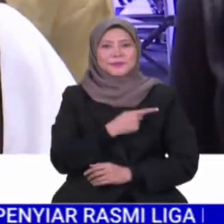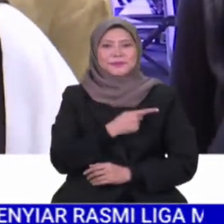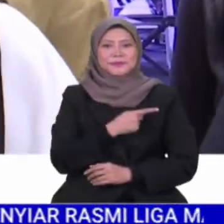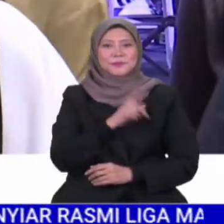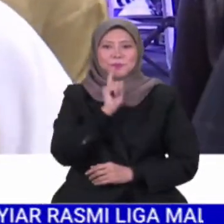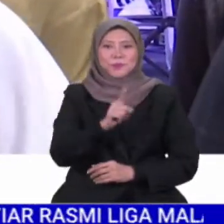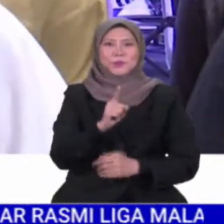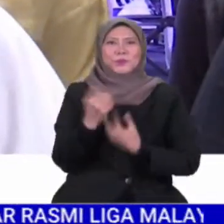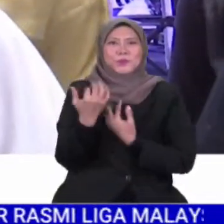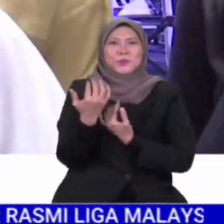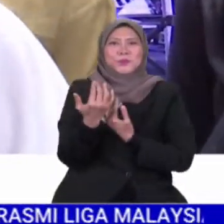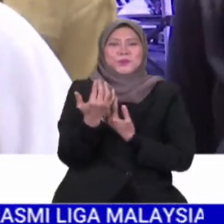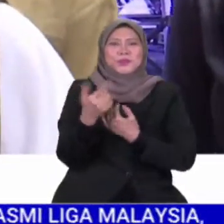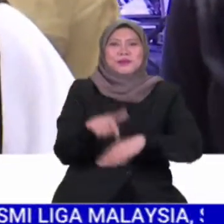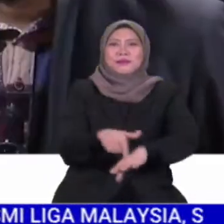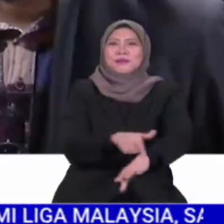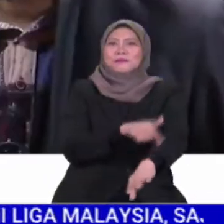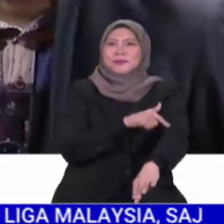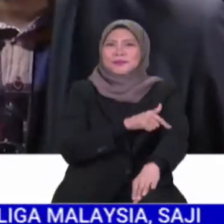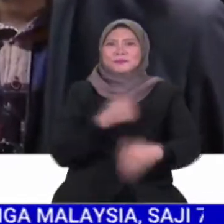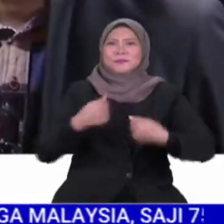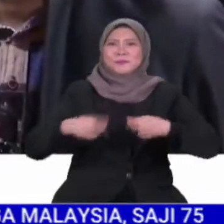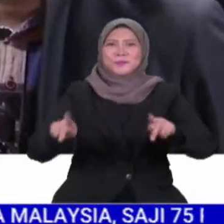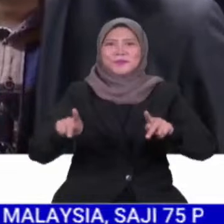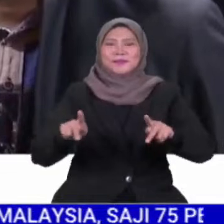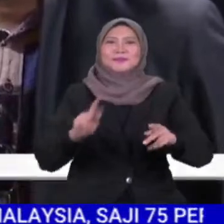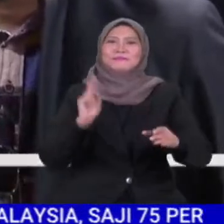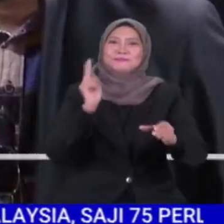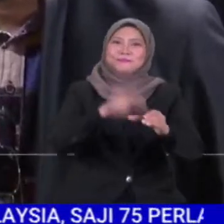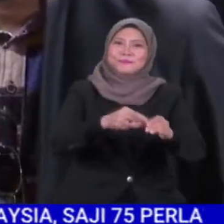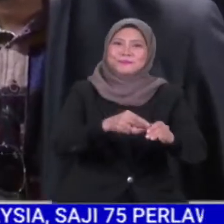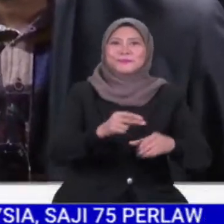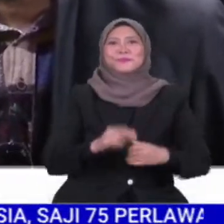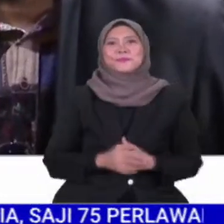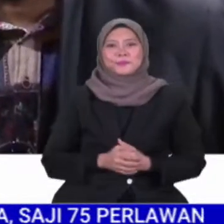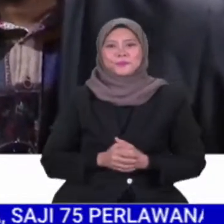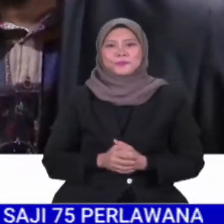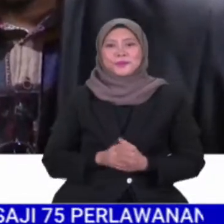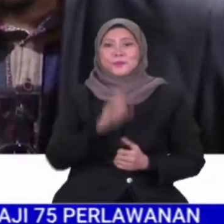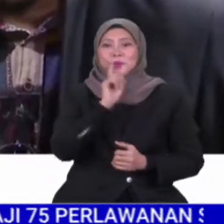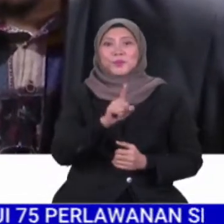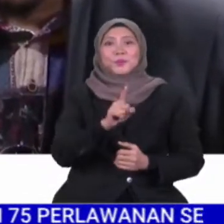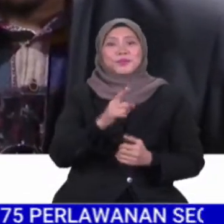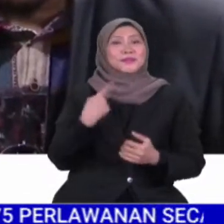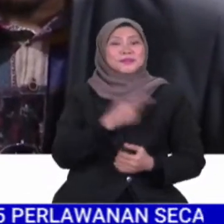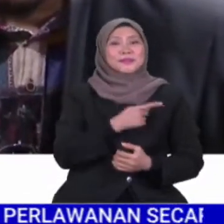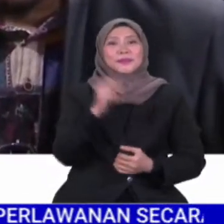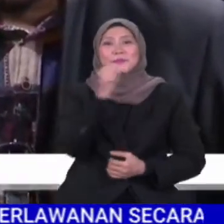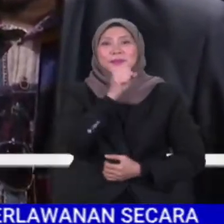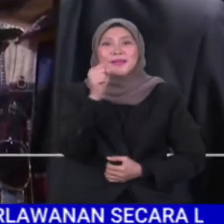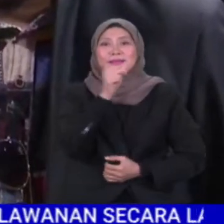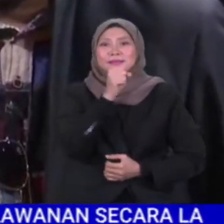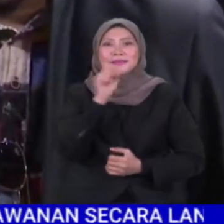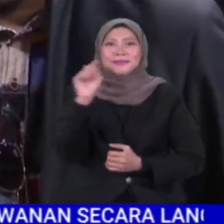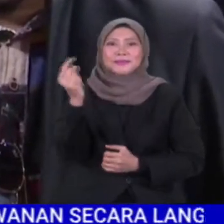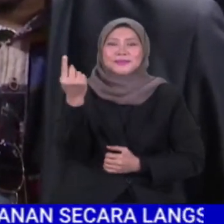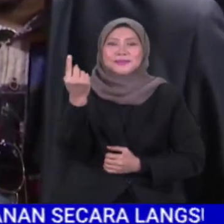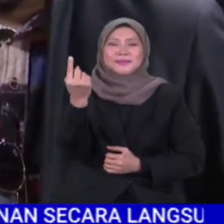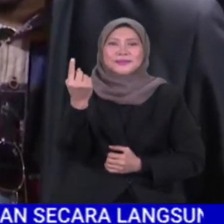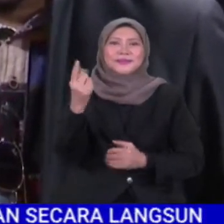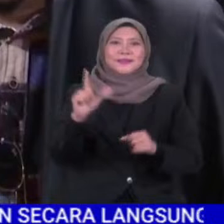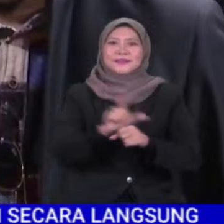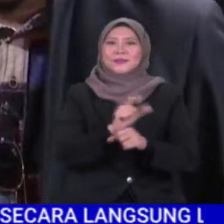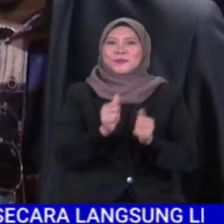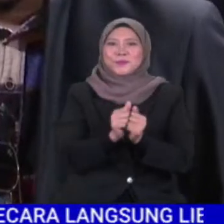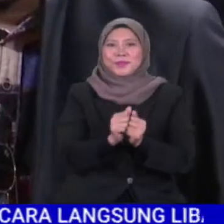Agak lama menunggu dan menanti peluang ini. Sebelum ni kita hanya menyanyi sahaja dan juga diberikan apa kata